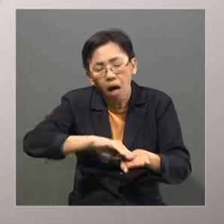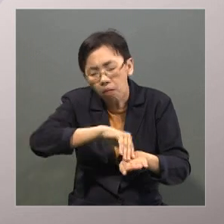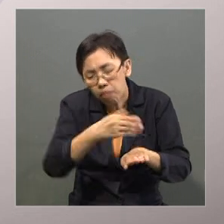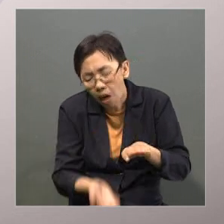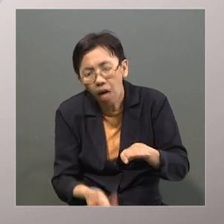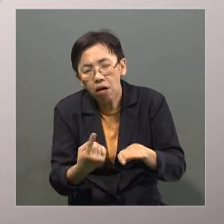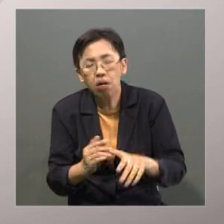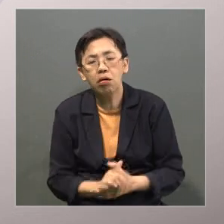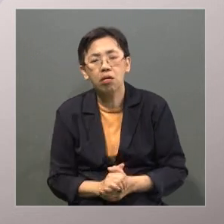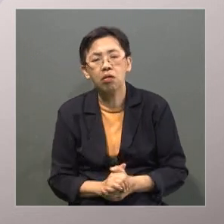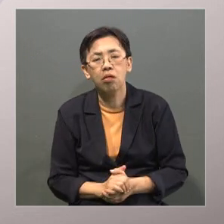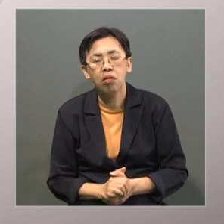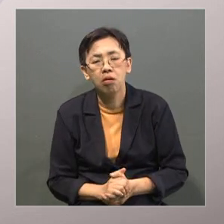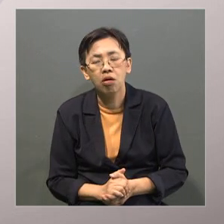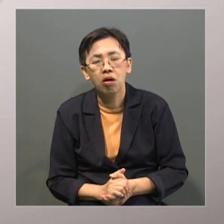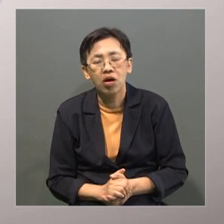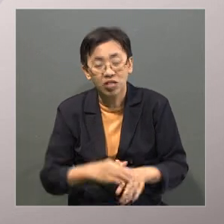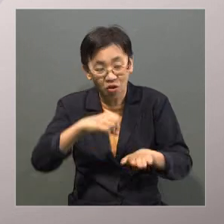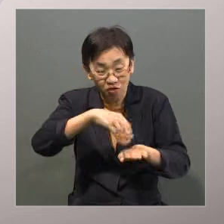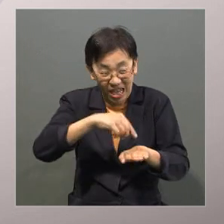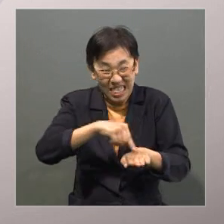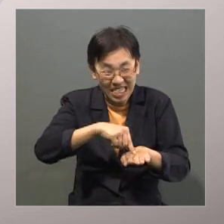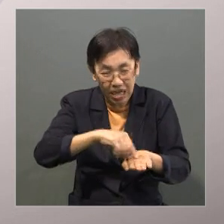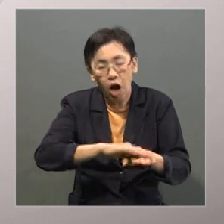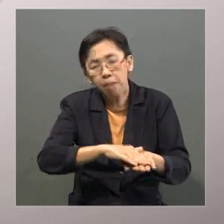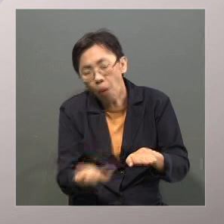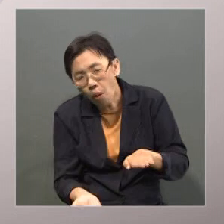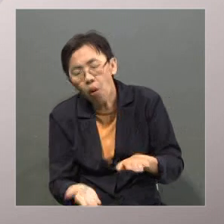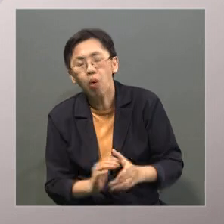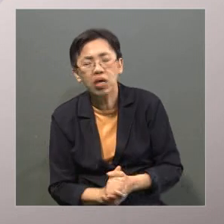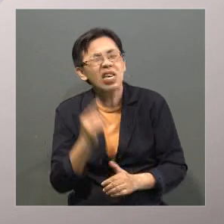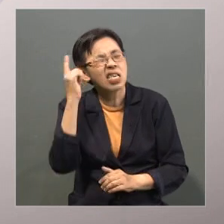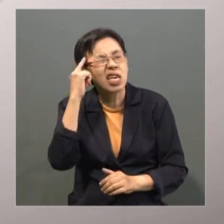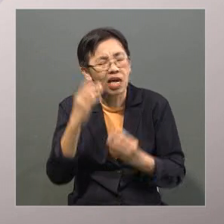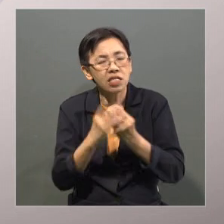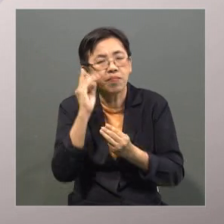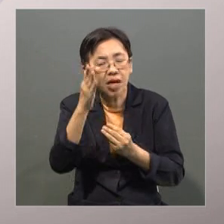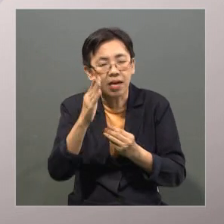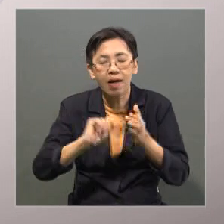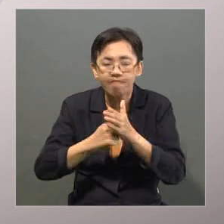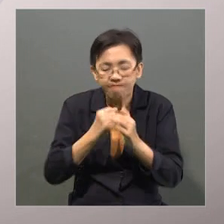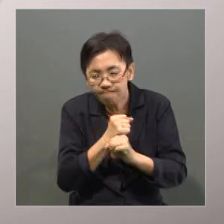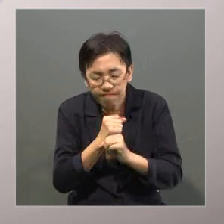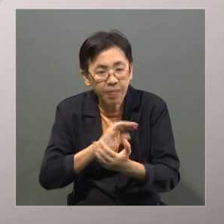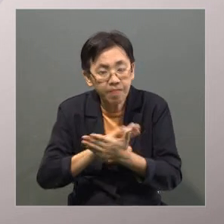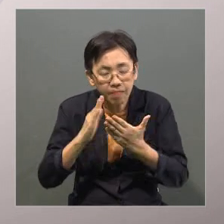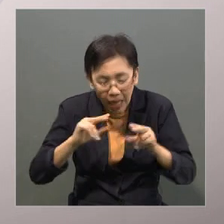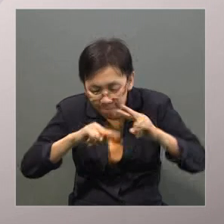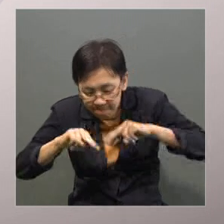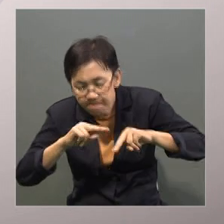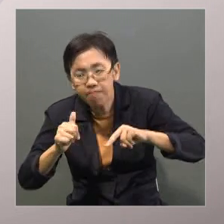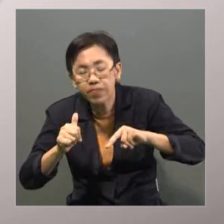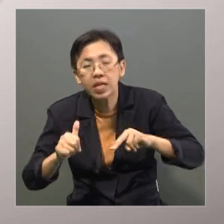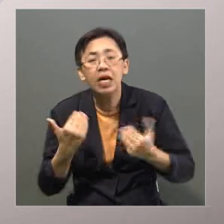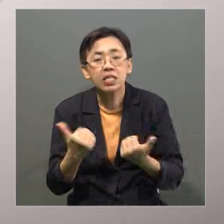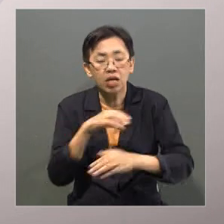ชิ้นนะครับแล้วก็รางจ่ายไฟหลุดออกจากคานทางวิ่งซึ่งคาดว่าในช่วงสัปดาห์หน้าจะทราบถึงรายละเอียดนะครับและบริษัทก็มี